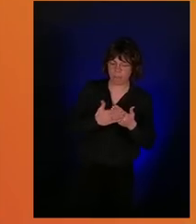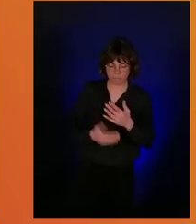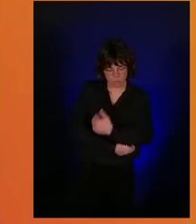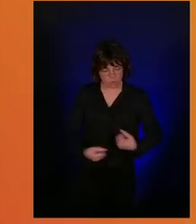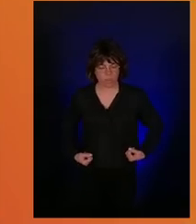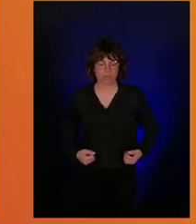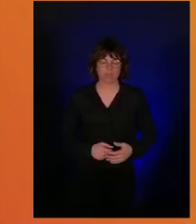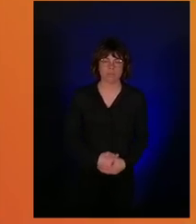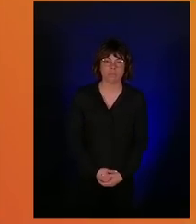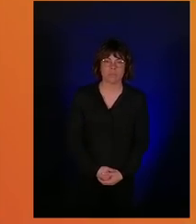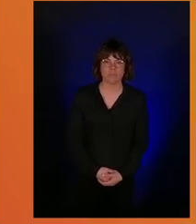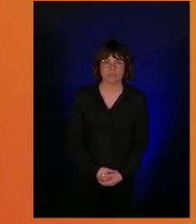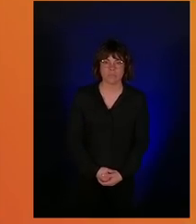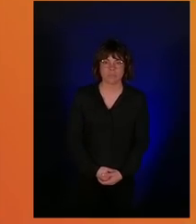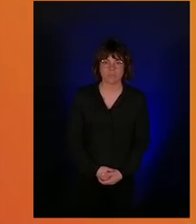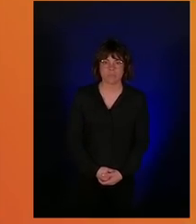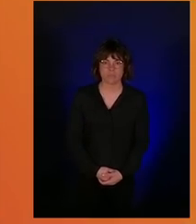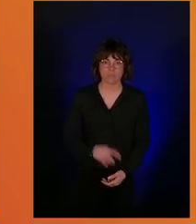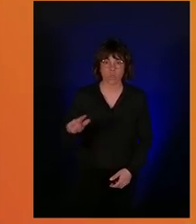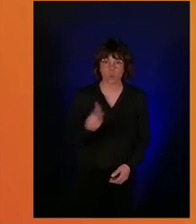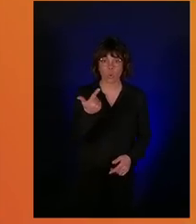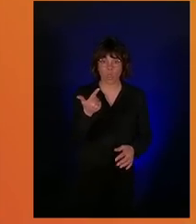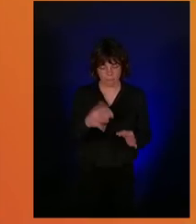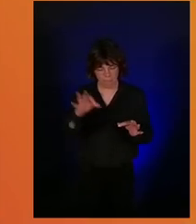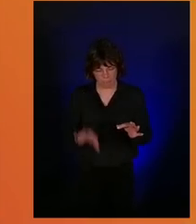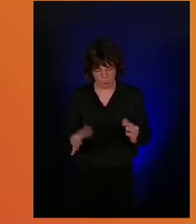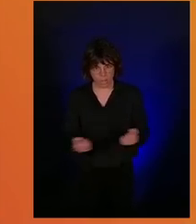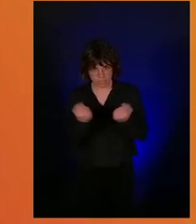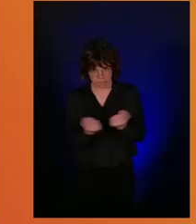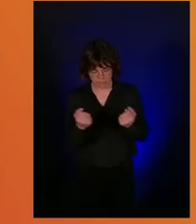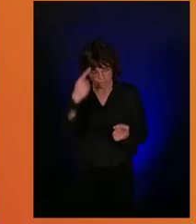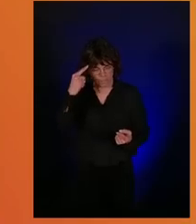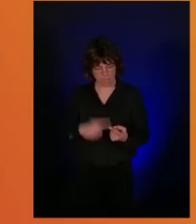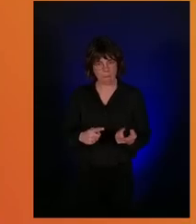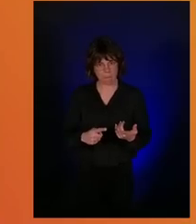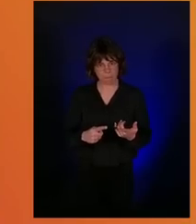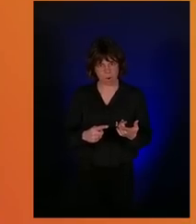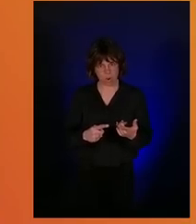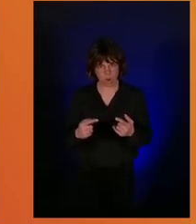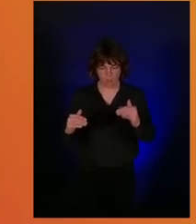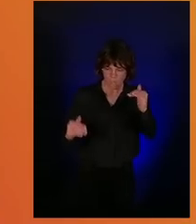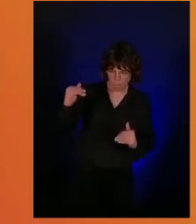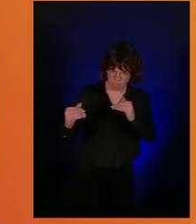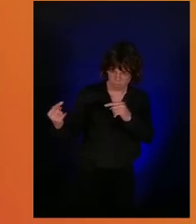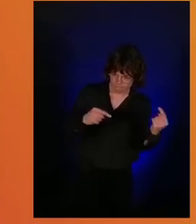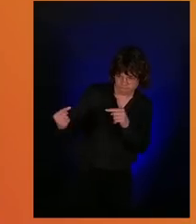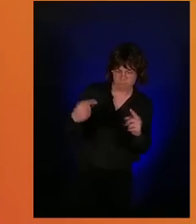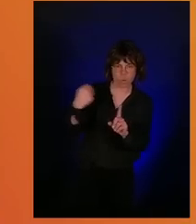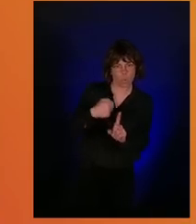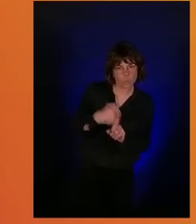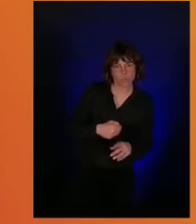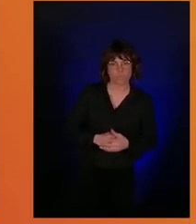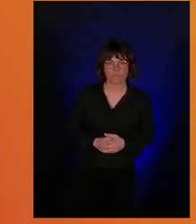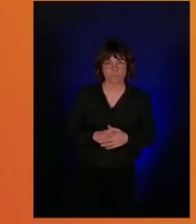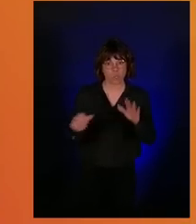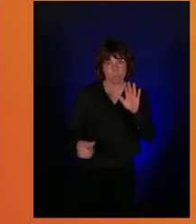chômage. La seconde partie du rapport d'activité se réfère à la construction du rapport de force et aux luttes.